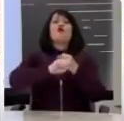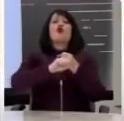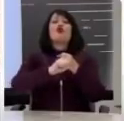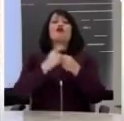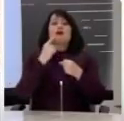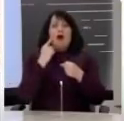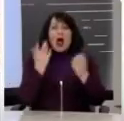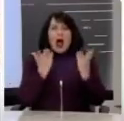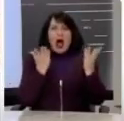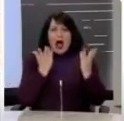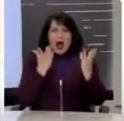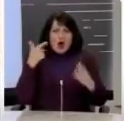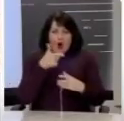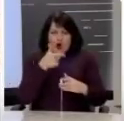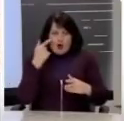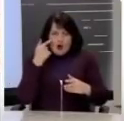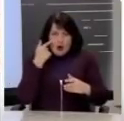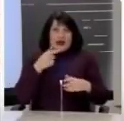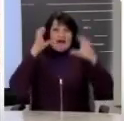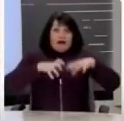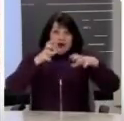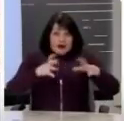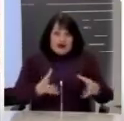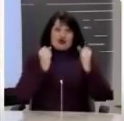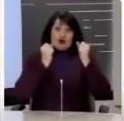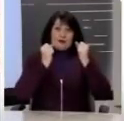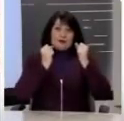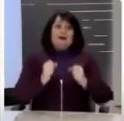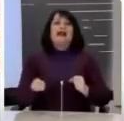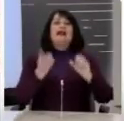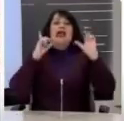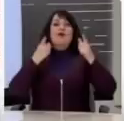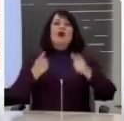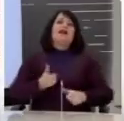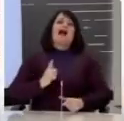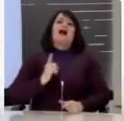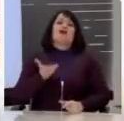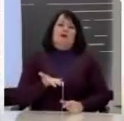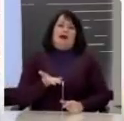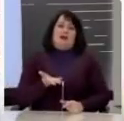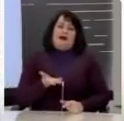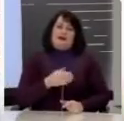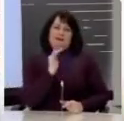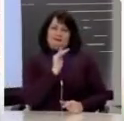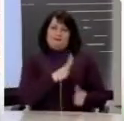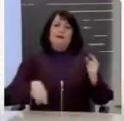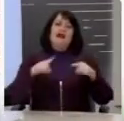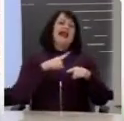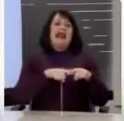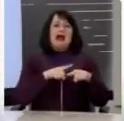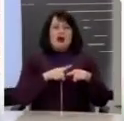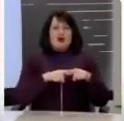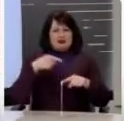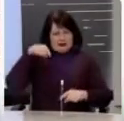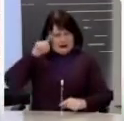μας σώζει, αυτό είναι που στηρίζεται η αξιωματική αντιπολίτευση. Και έτσι άρα ο ελληνικός λαός σε λίγες